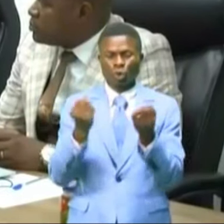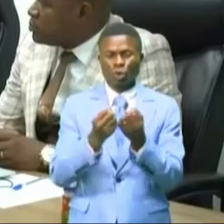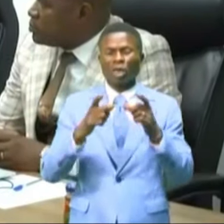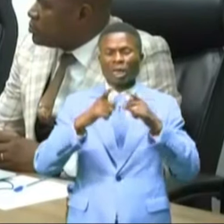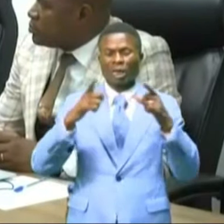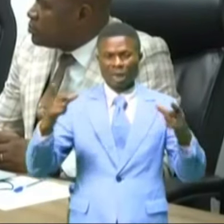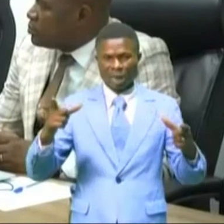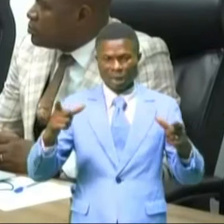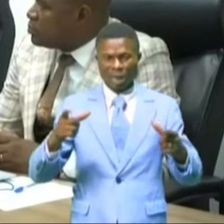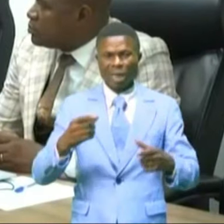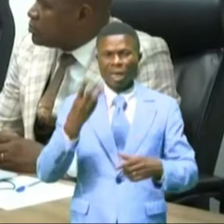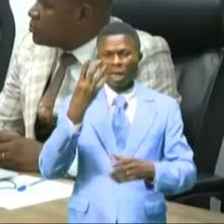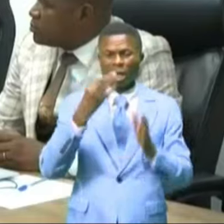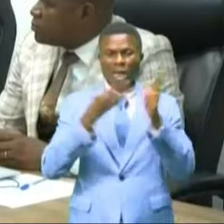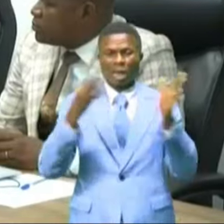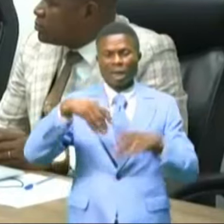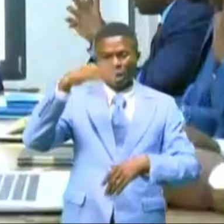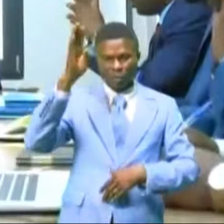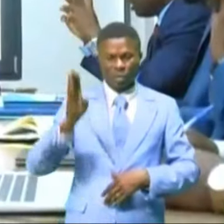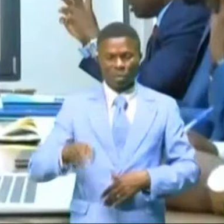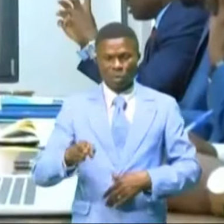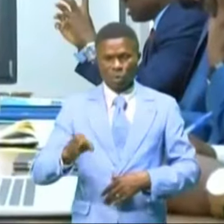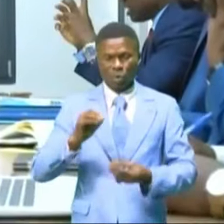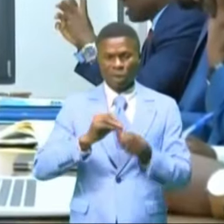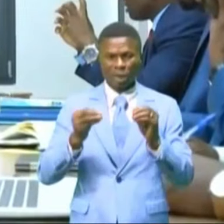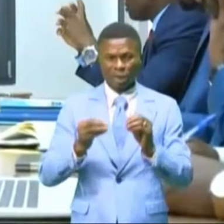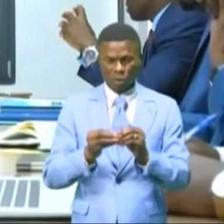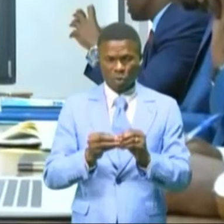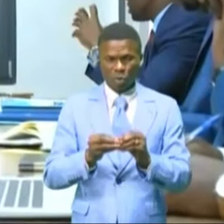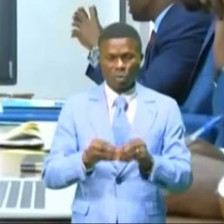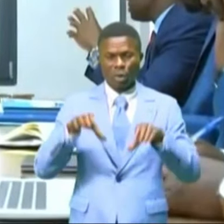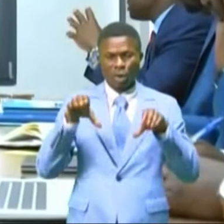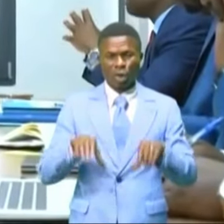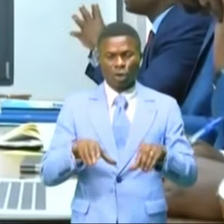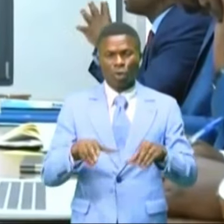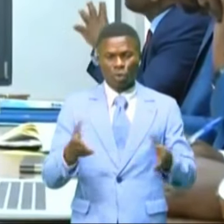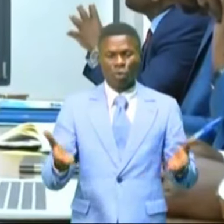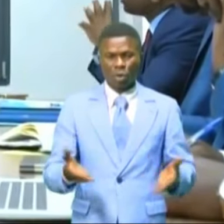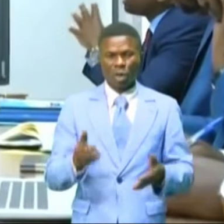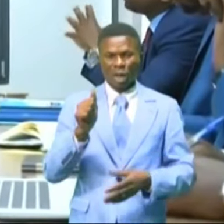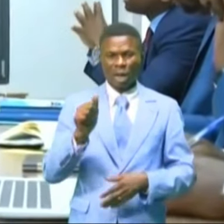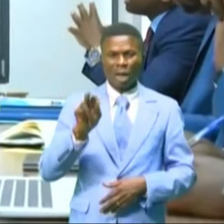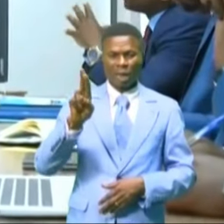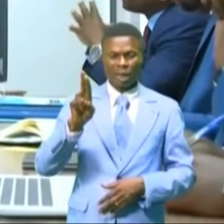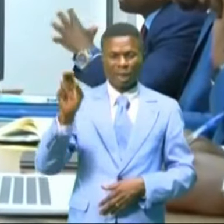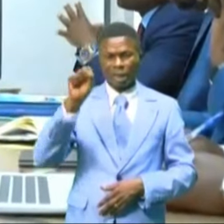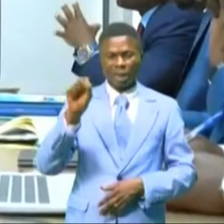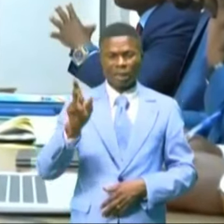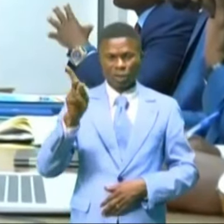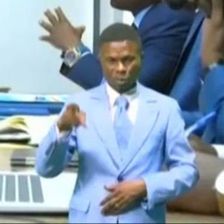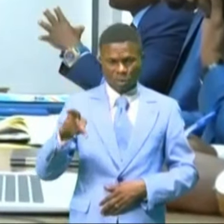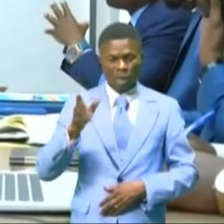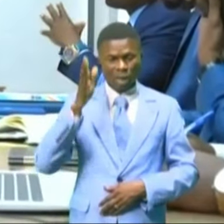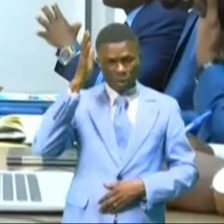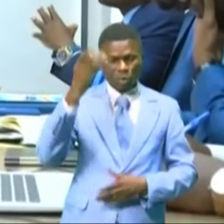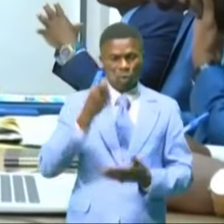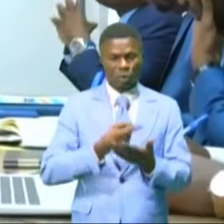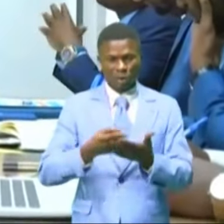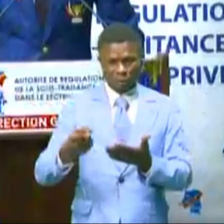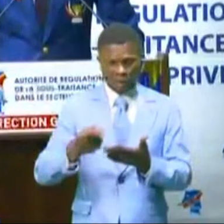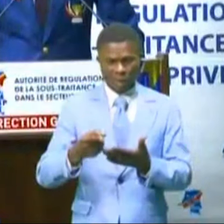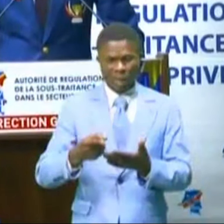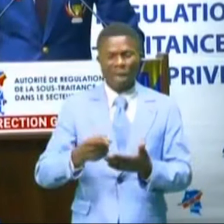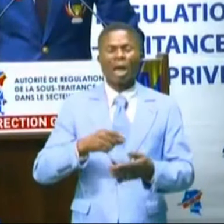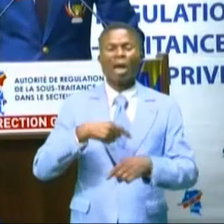les 80% du chiffre d'affaires. On a un timeline avec la RSP pour les prochaines semaines et on va voir qui peut prendre ces